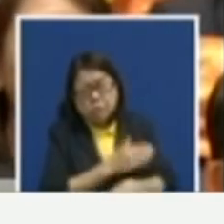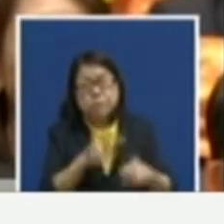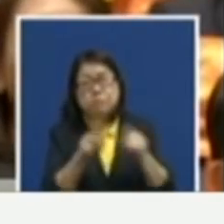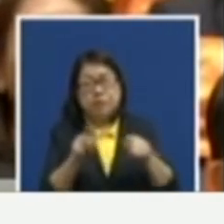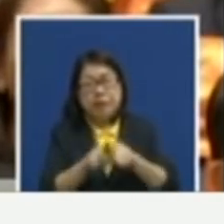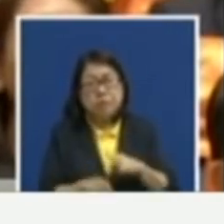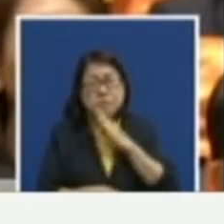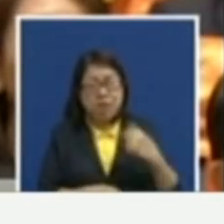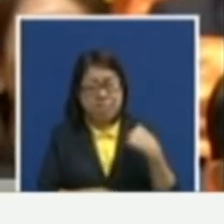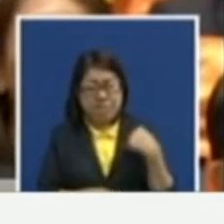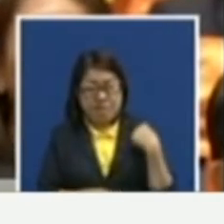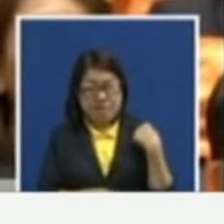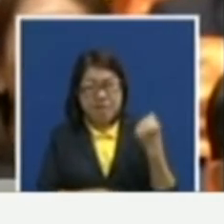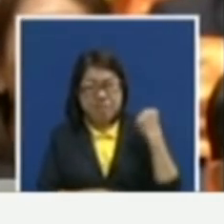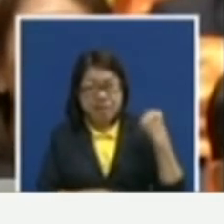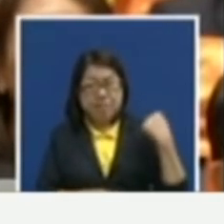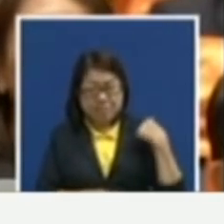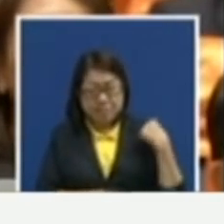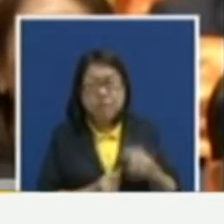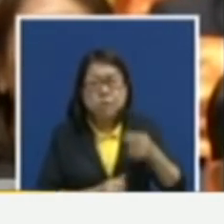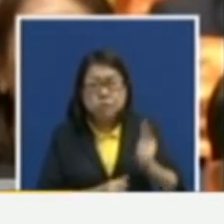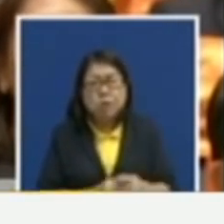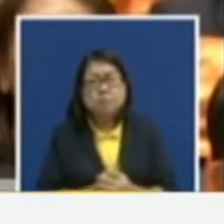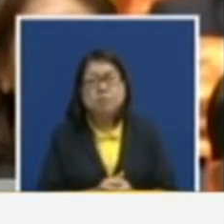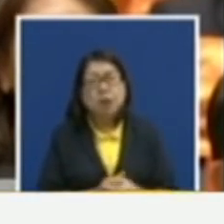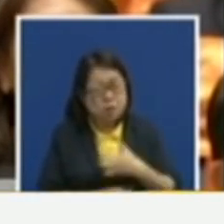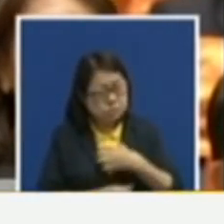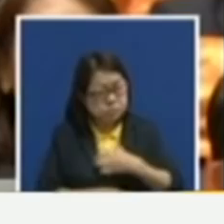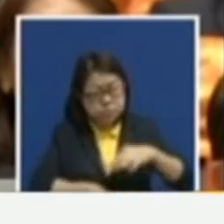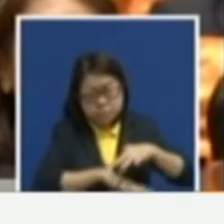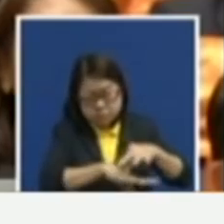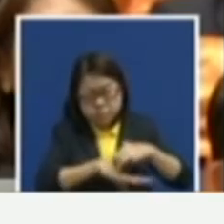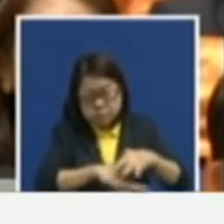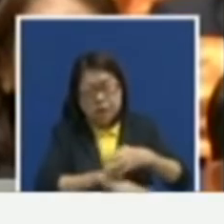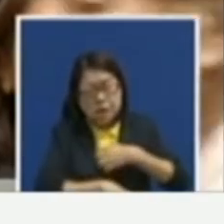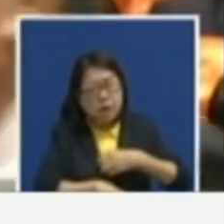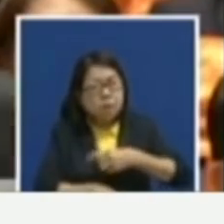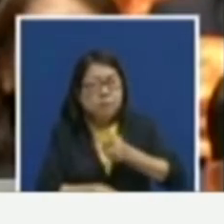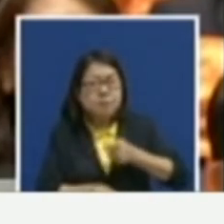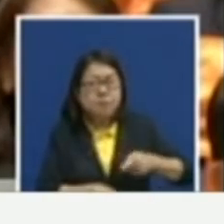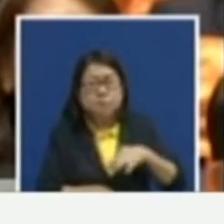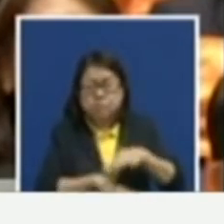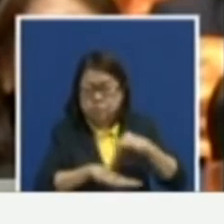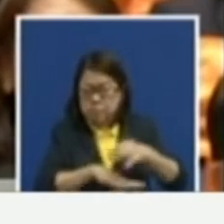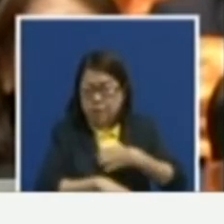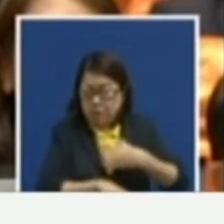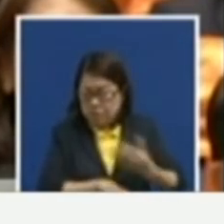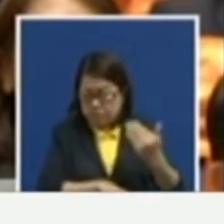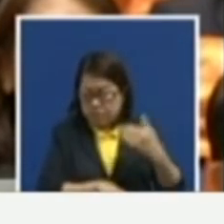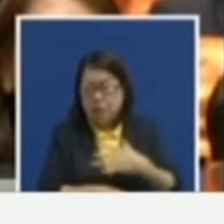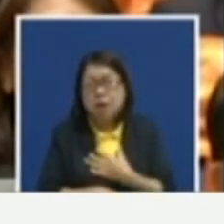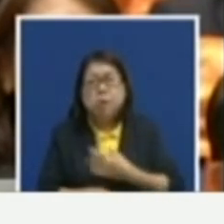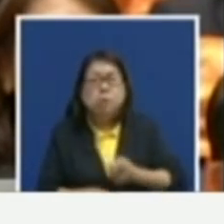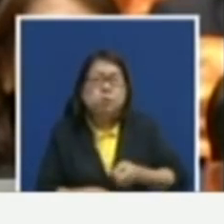ล้วมันก็ต้องทวงคืนเก้าอี้ขออำนาจต่อไปไม่มีการสิ้น